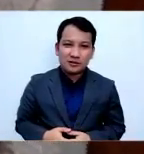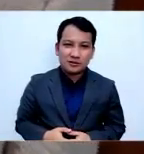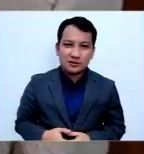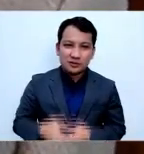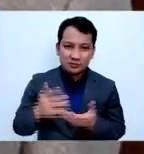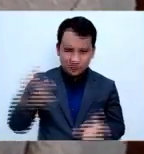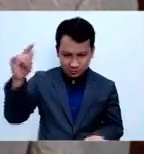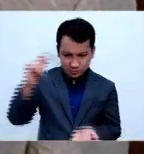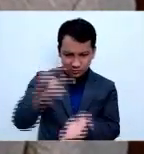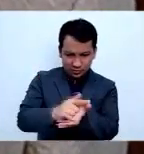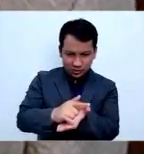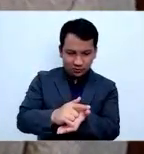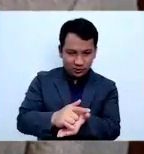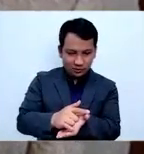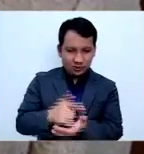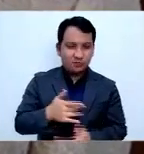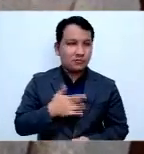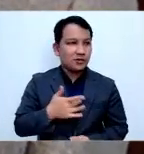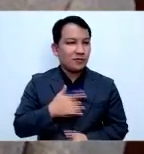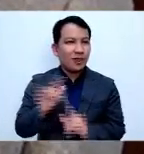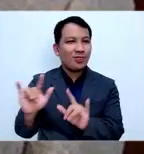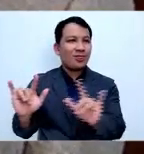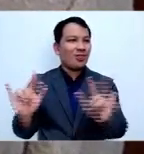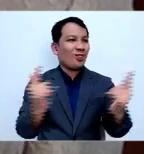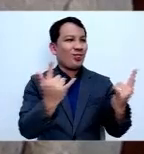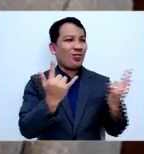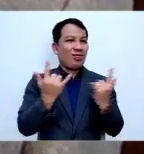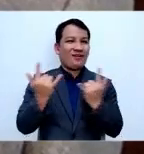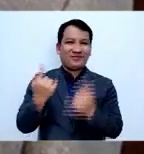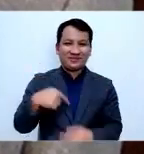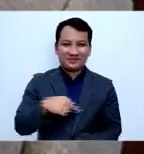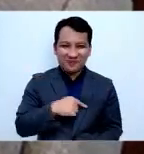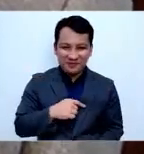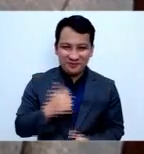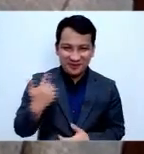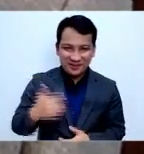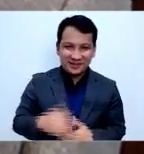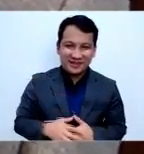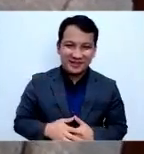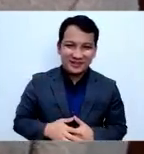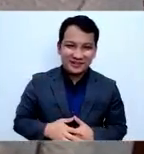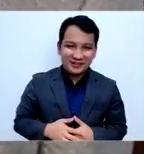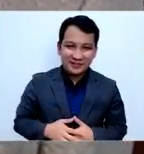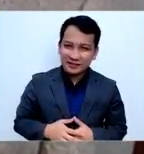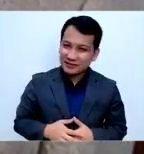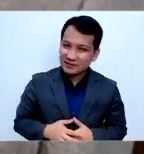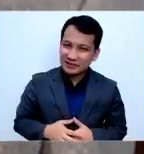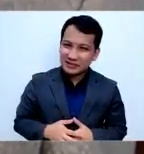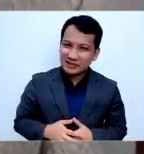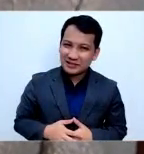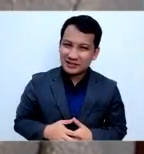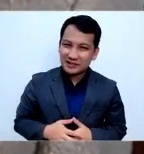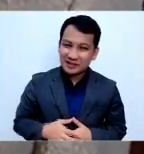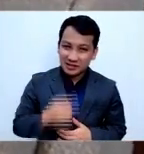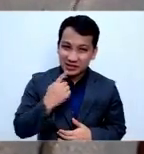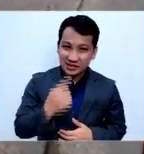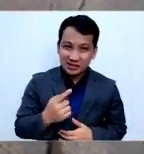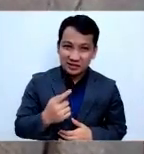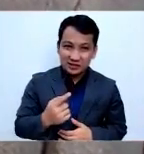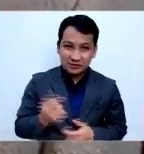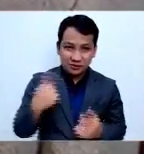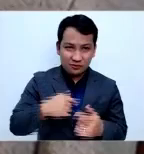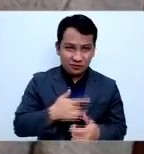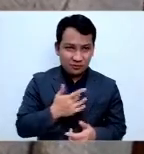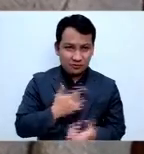I felt the love from everyone. Yeah, yes, we saw it online already. What? Yes, it's online already.